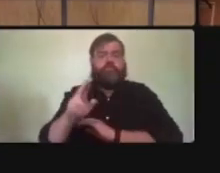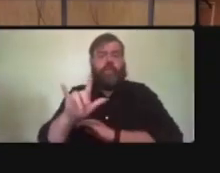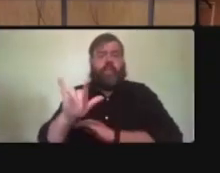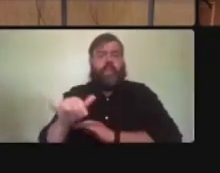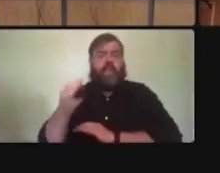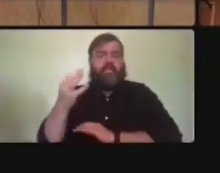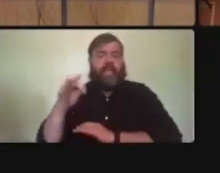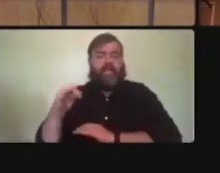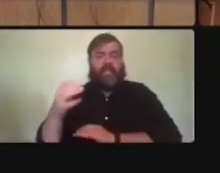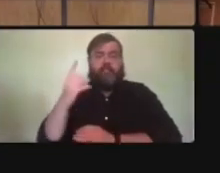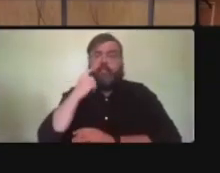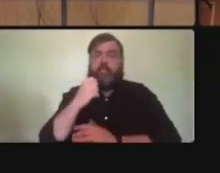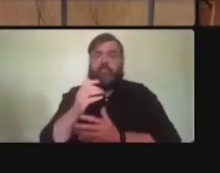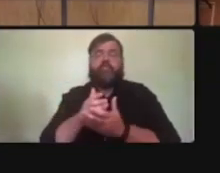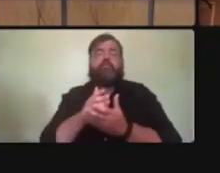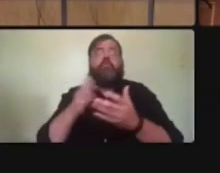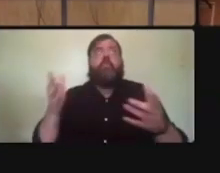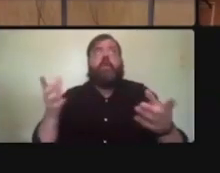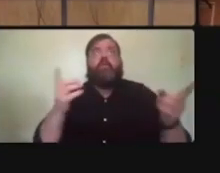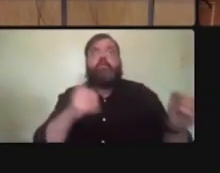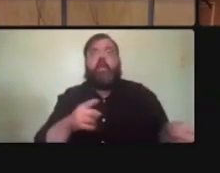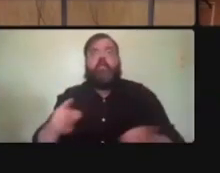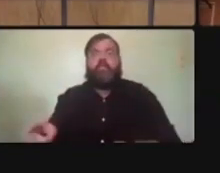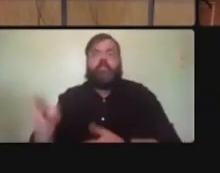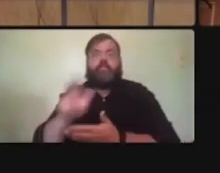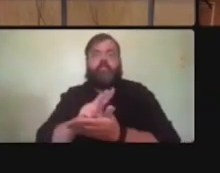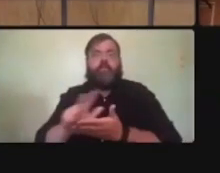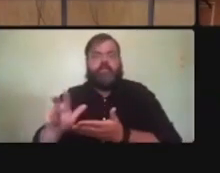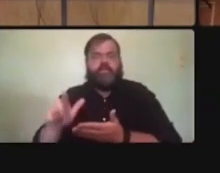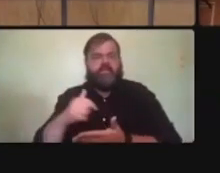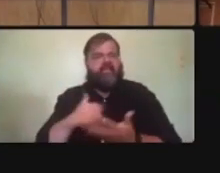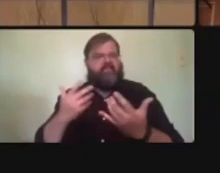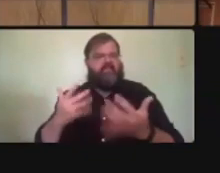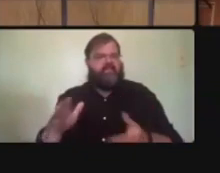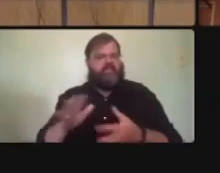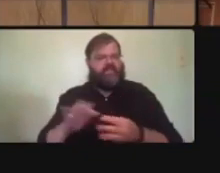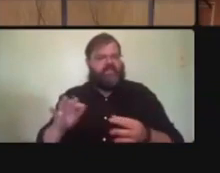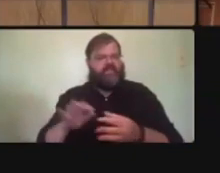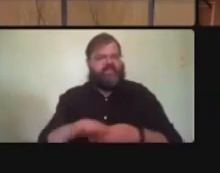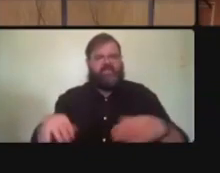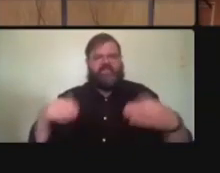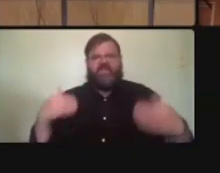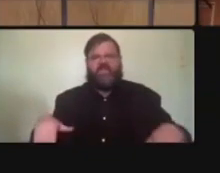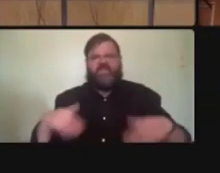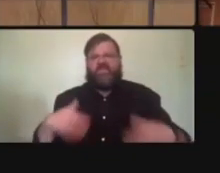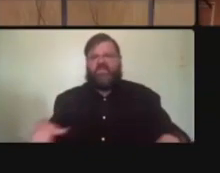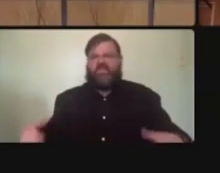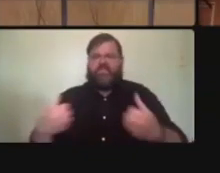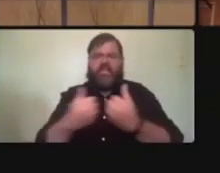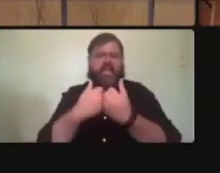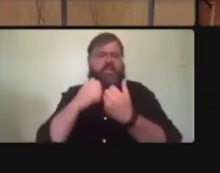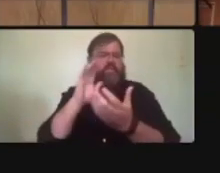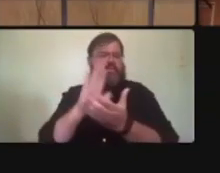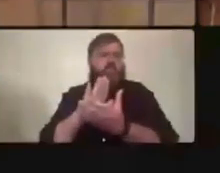hali kamili kwa sababu kuna mambo mengi ambayo yatafanyika katika muda wa wiki tatu